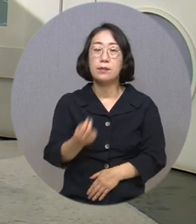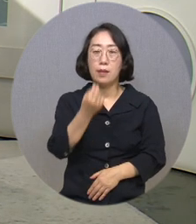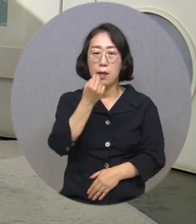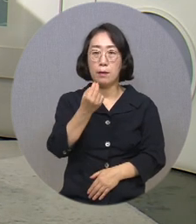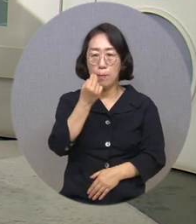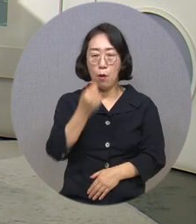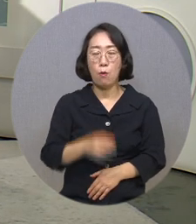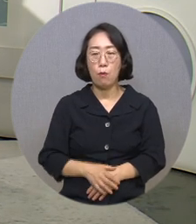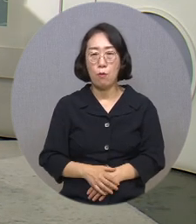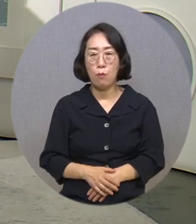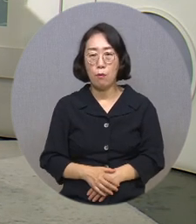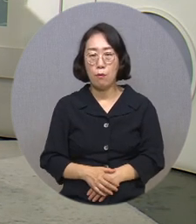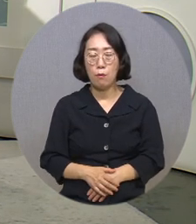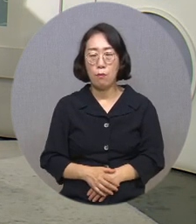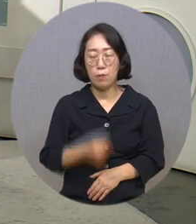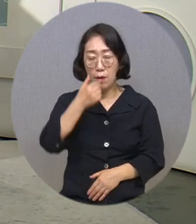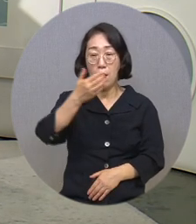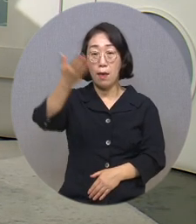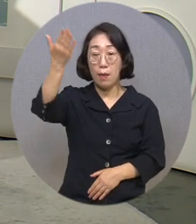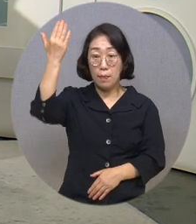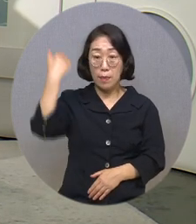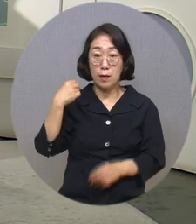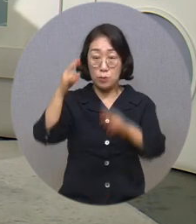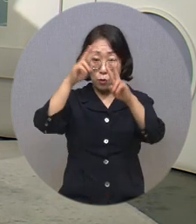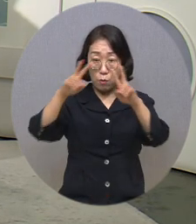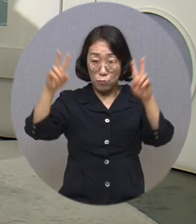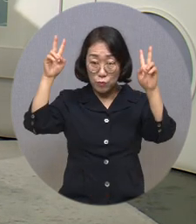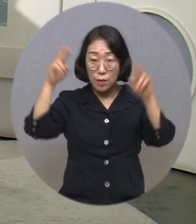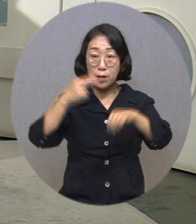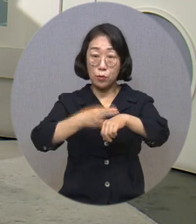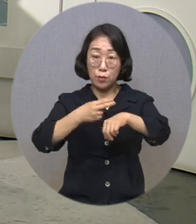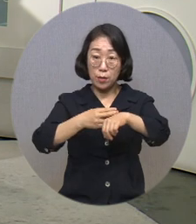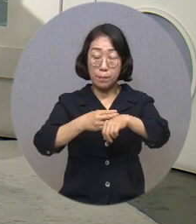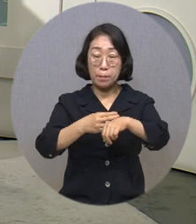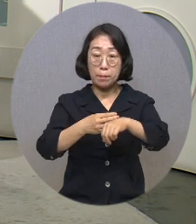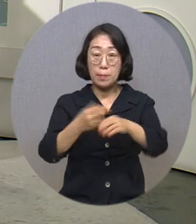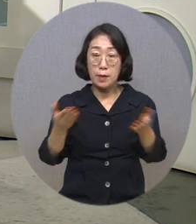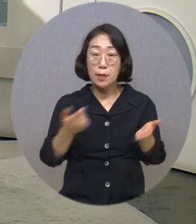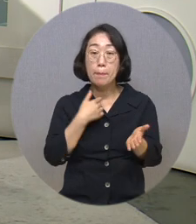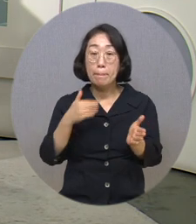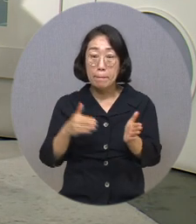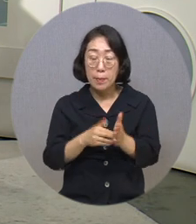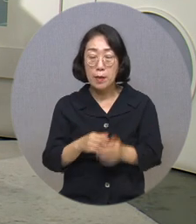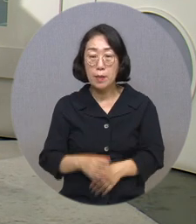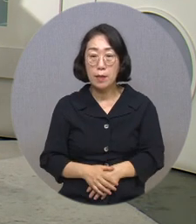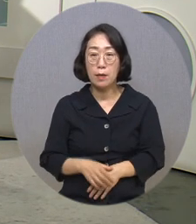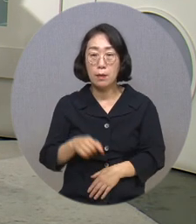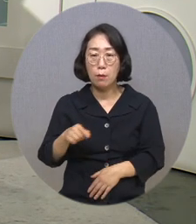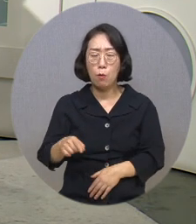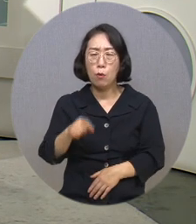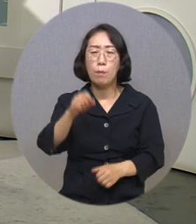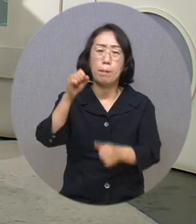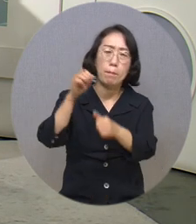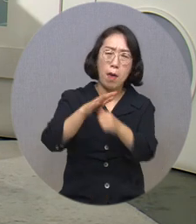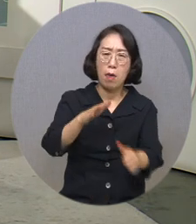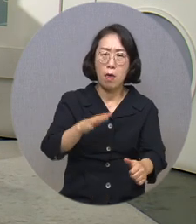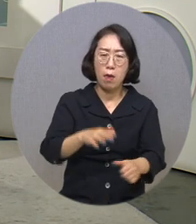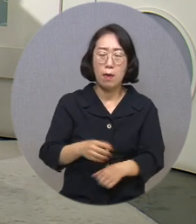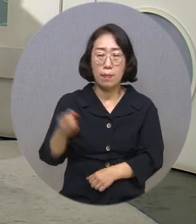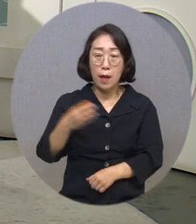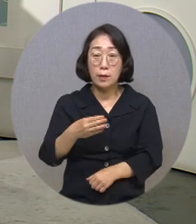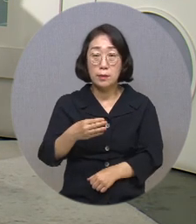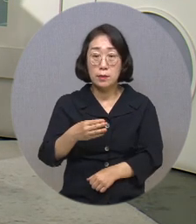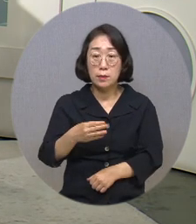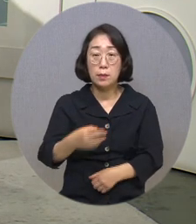얘네들이 옛날에 제가 전문대학 교수도 했을 때거든요. 심지어 전문대학도 떨어져가지고 다시